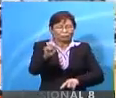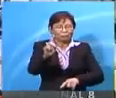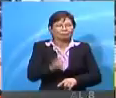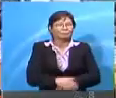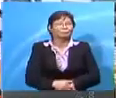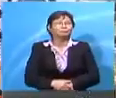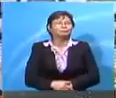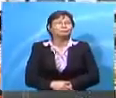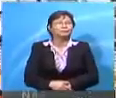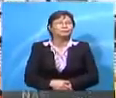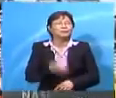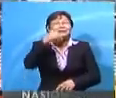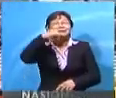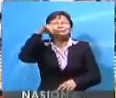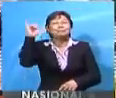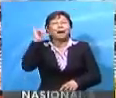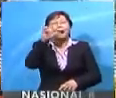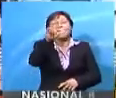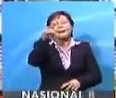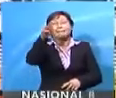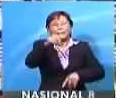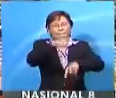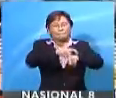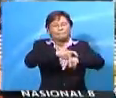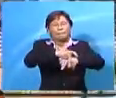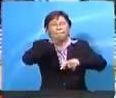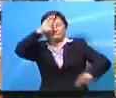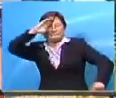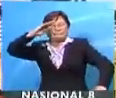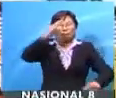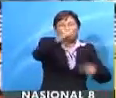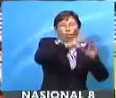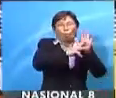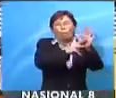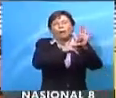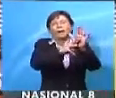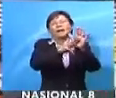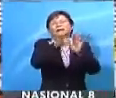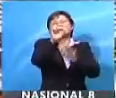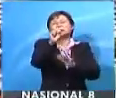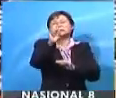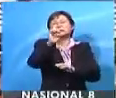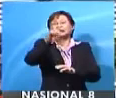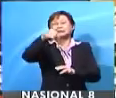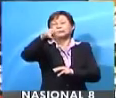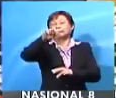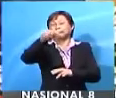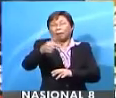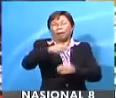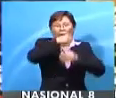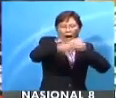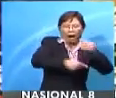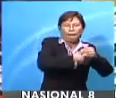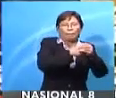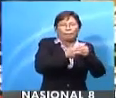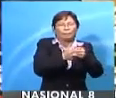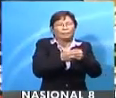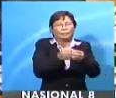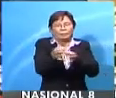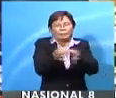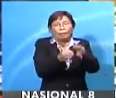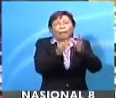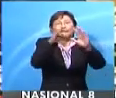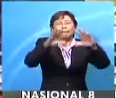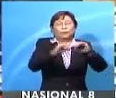boleh menjadi ahli. Semalam Lim ketika mencelah hujah Wakil Amanah Sepang Muhammad Hanifah Maidin berhubung tafsiran Peraturan